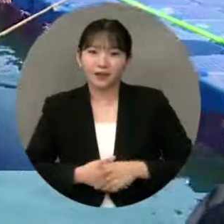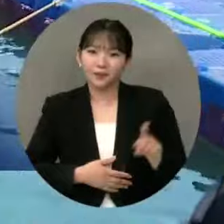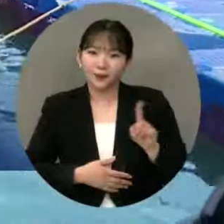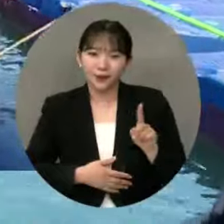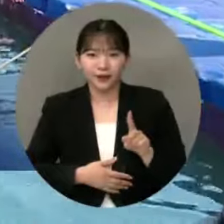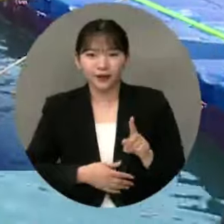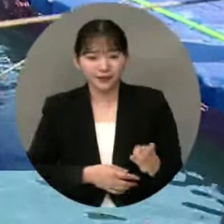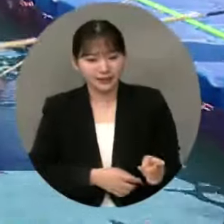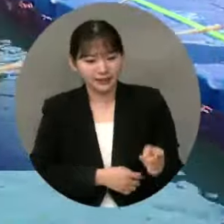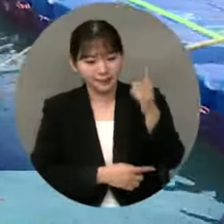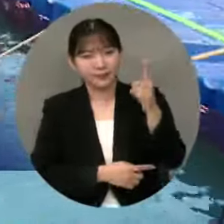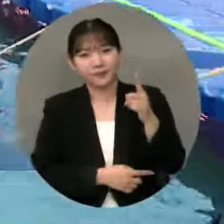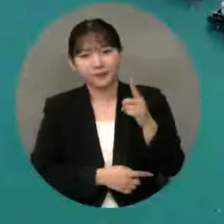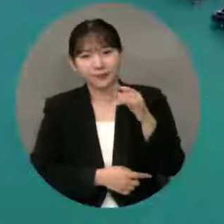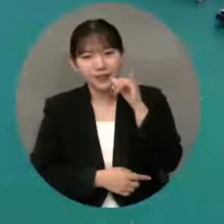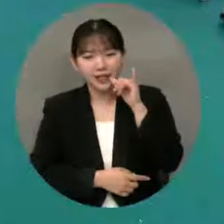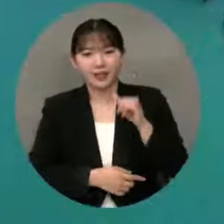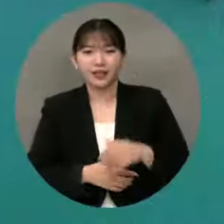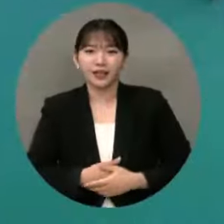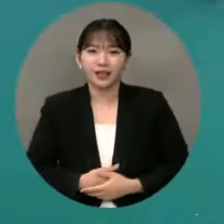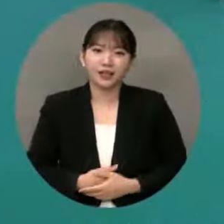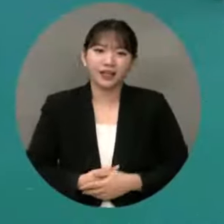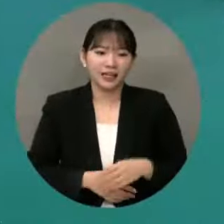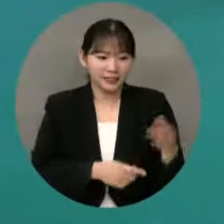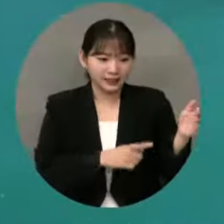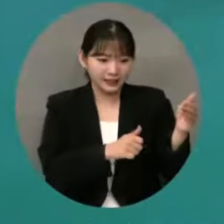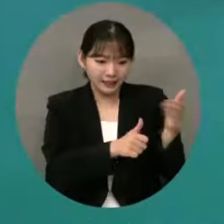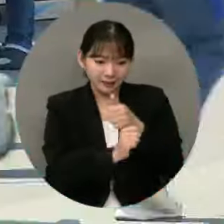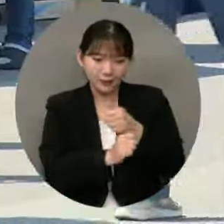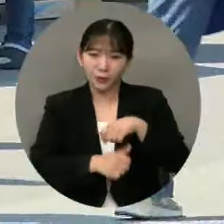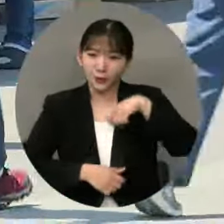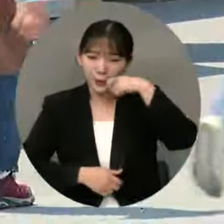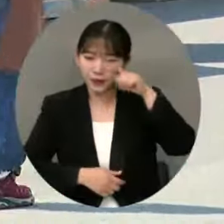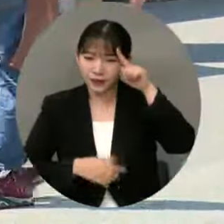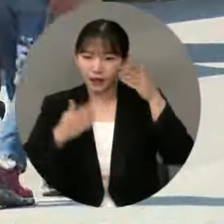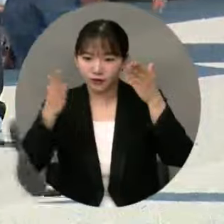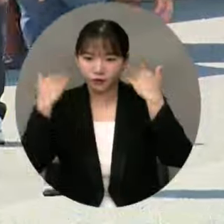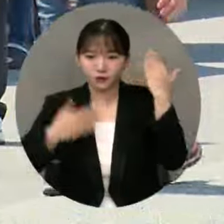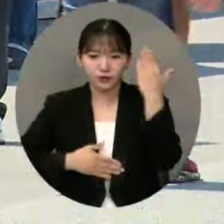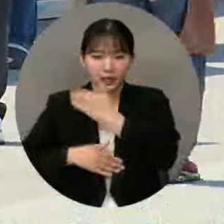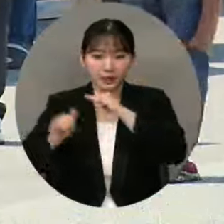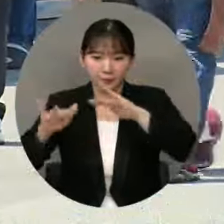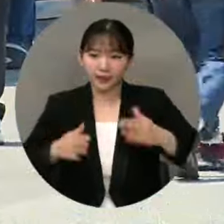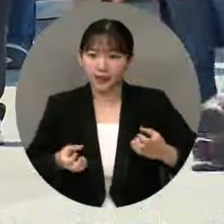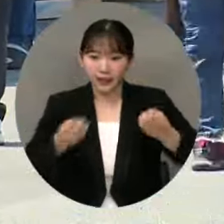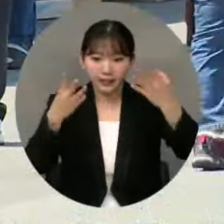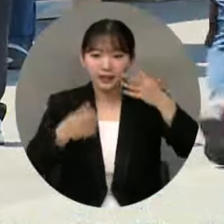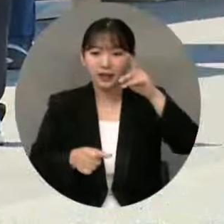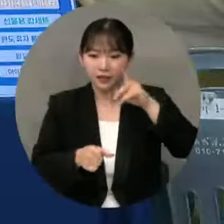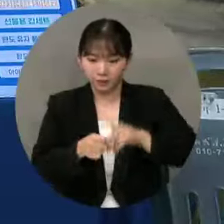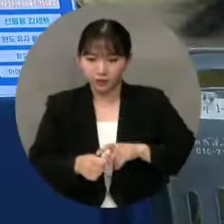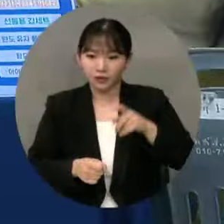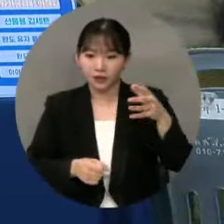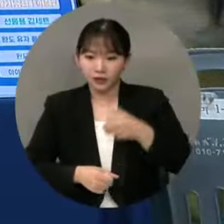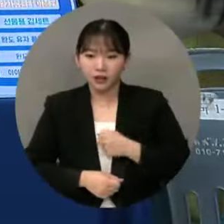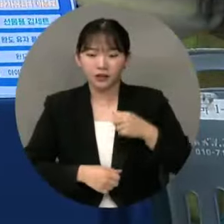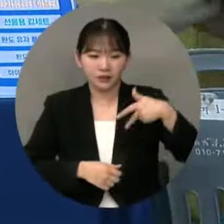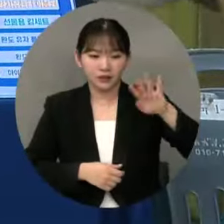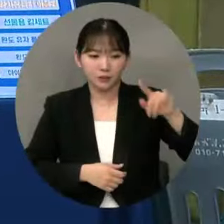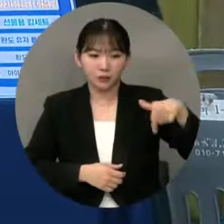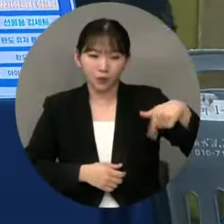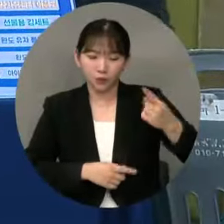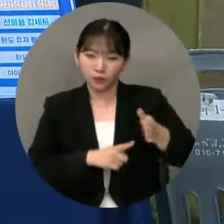좀 뭐랄까 손맛이 잡고 먹고 치유하는 청정바다 힐링 페스티벌을 주제로 장보고 수산물